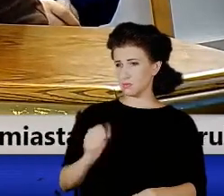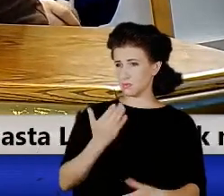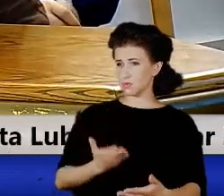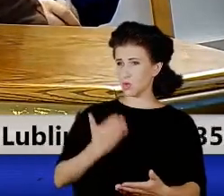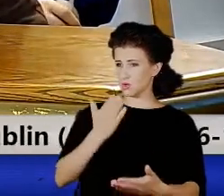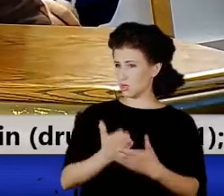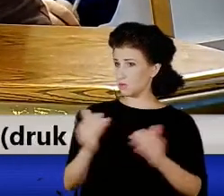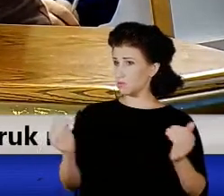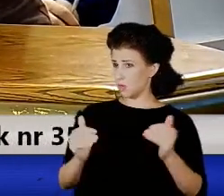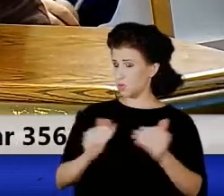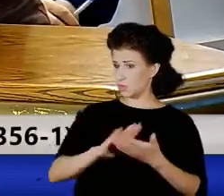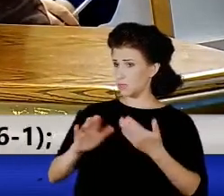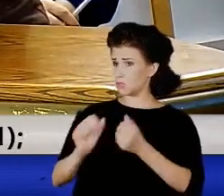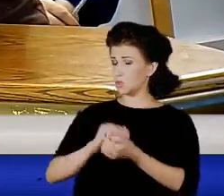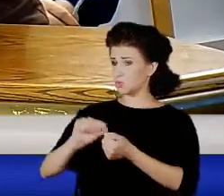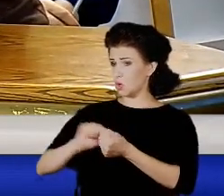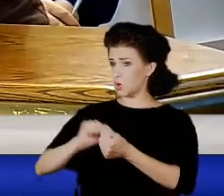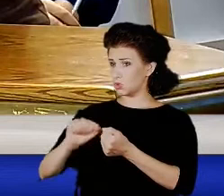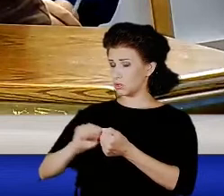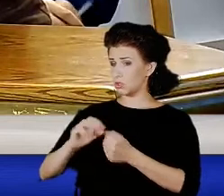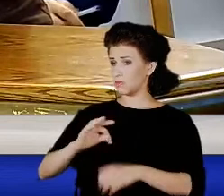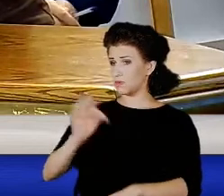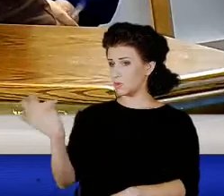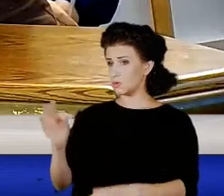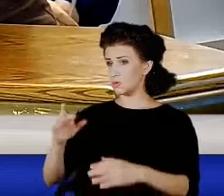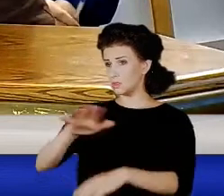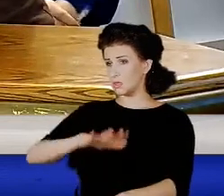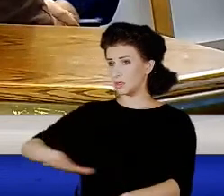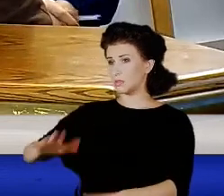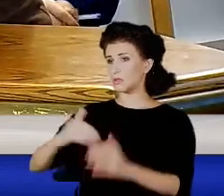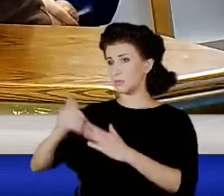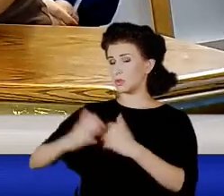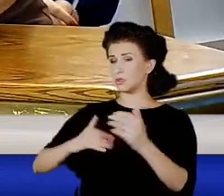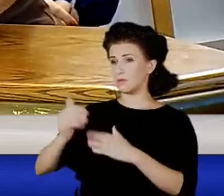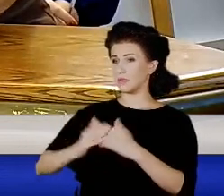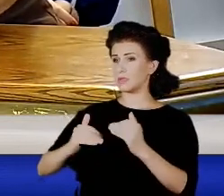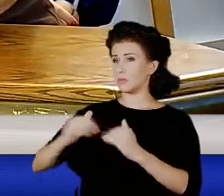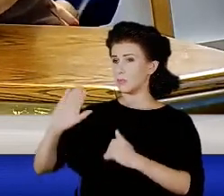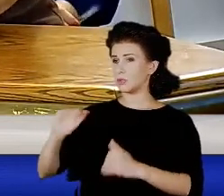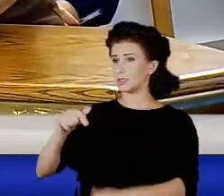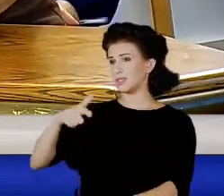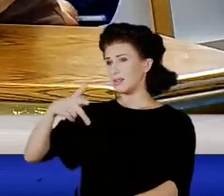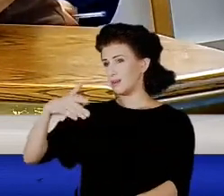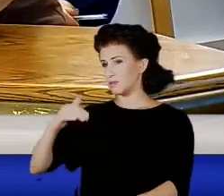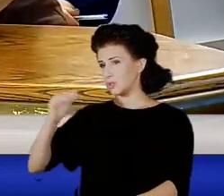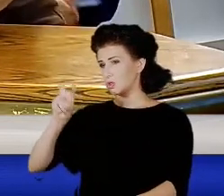wniosku, że można tam bez szkody dla tych funkcji, tych terenów zabudować kilkadziesiąt hektarów.